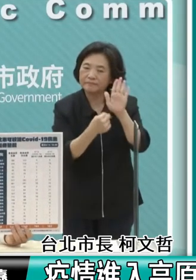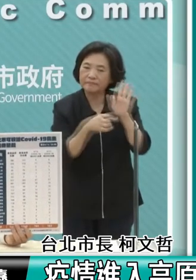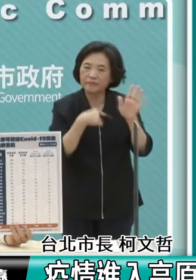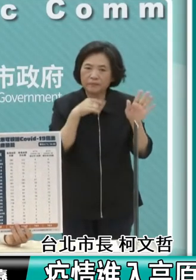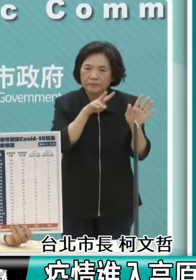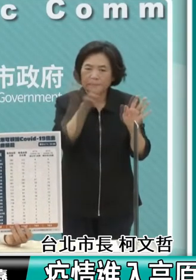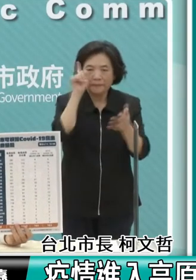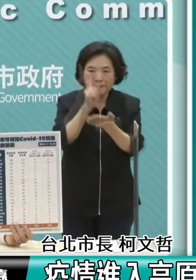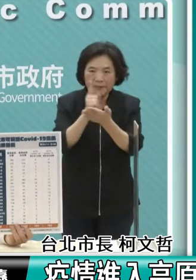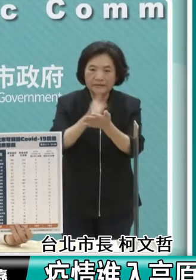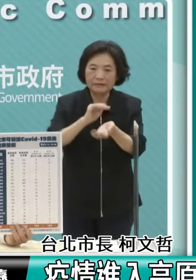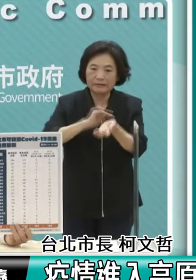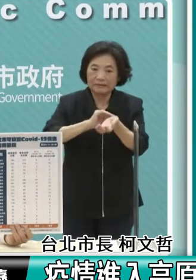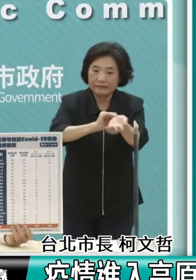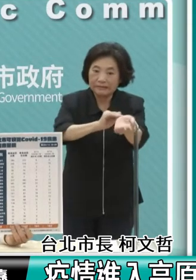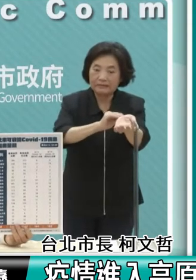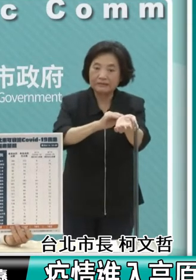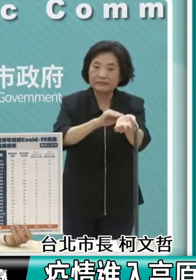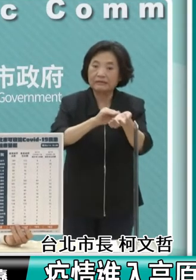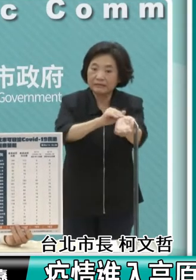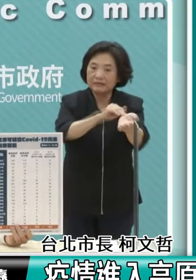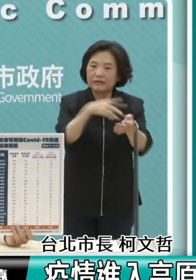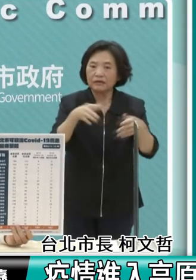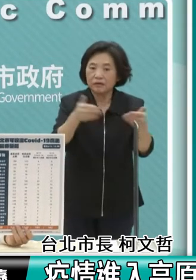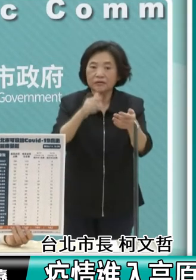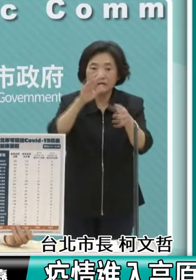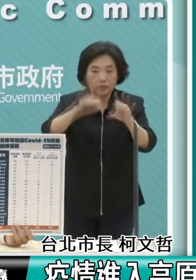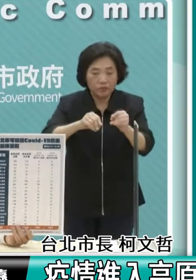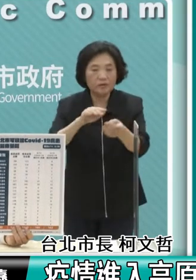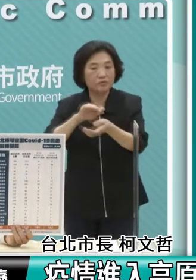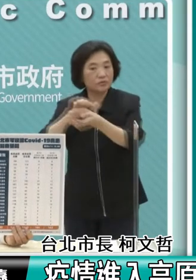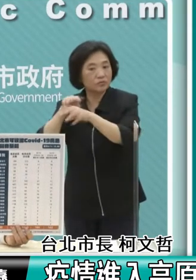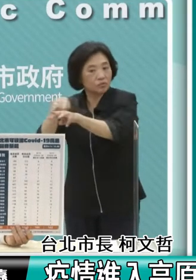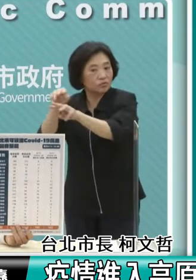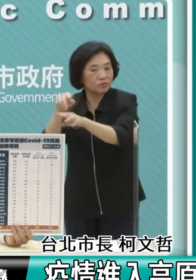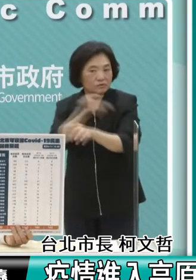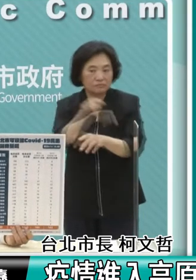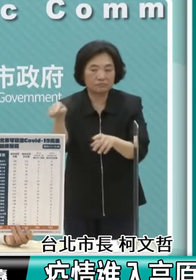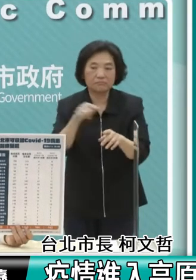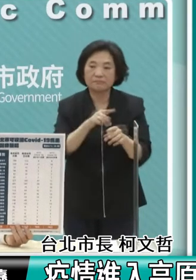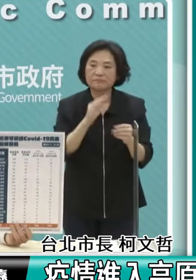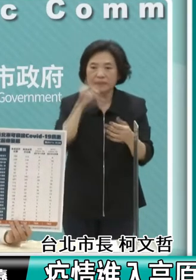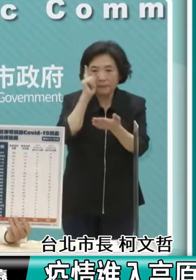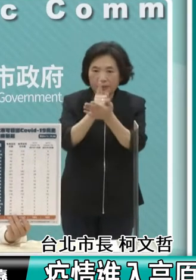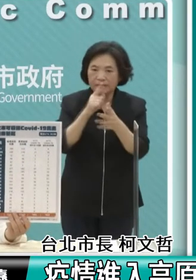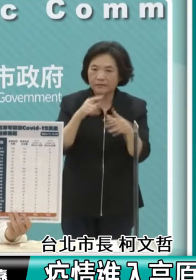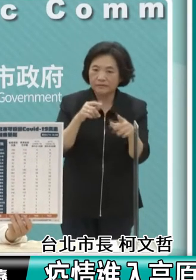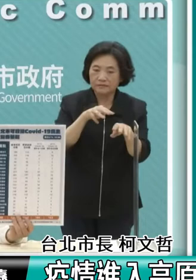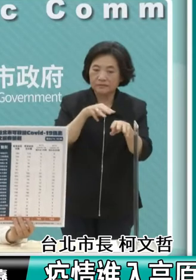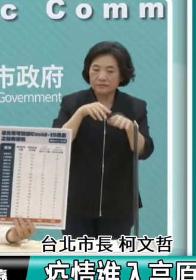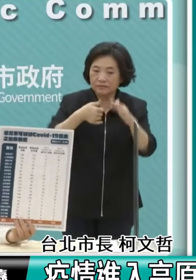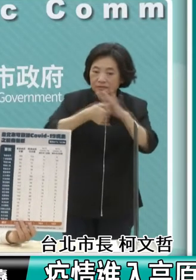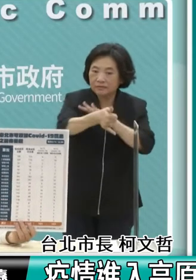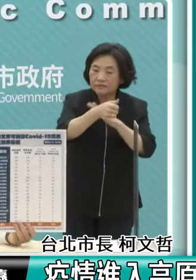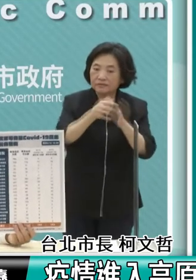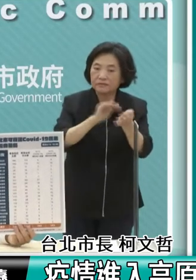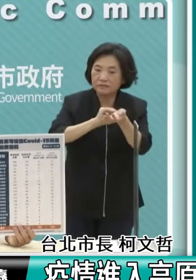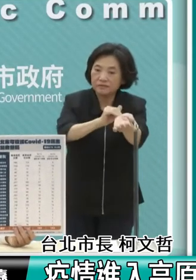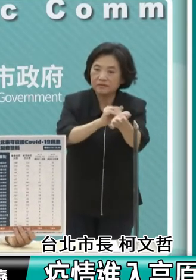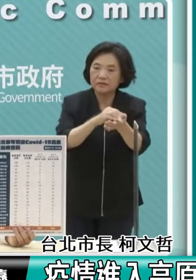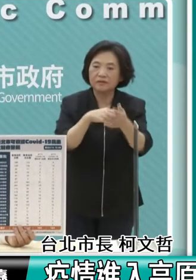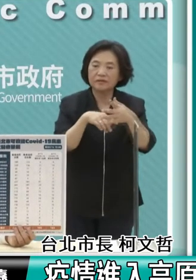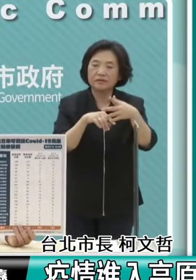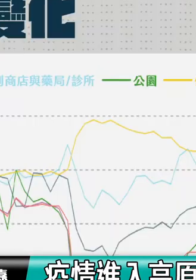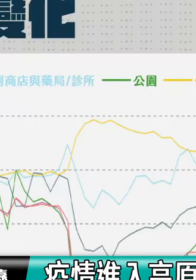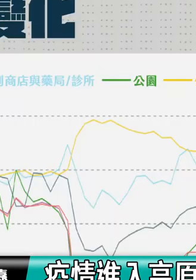看每天住院跟出院的数量。是目前住院跟出院的数量大概是像这个6月13号为